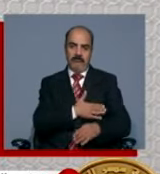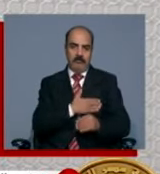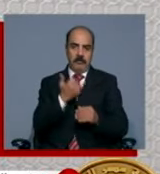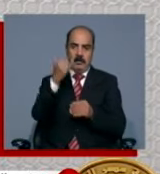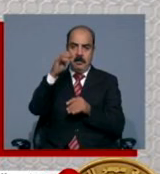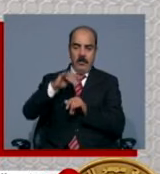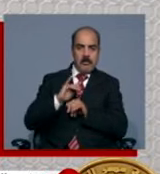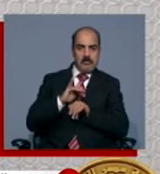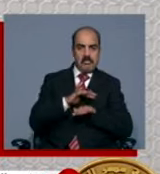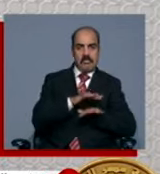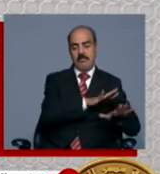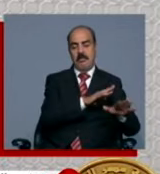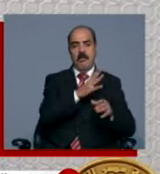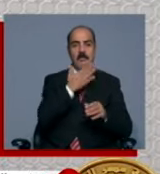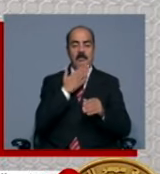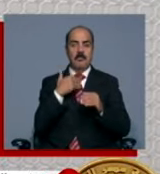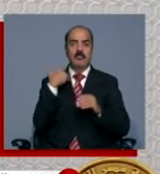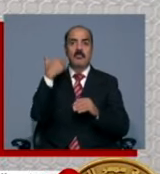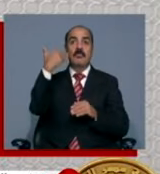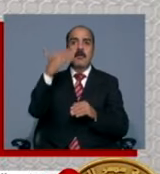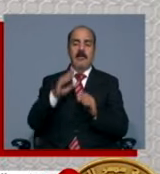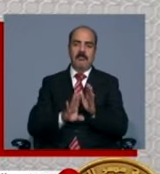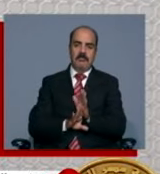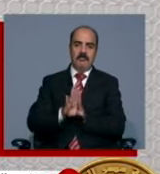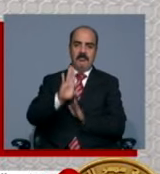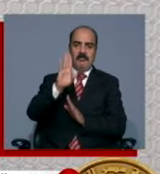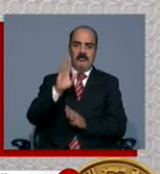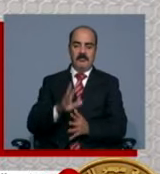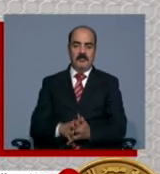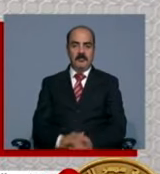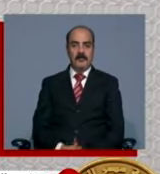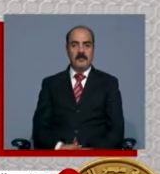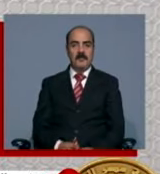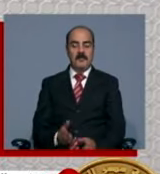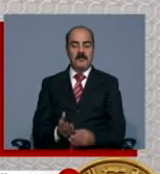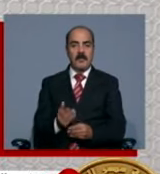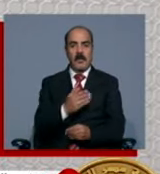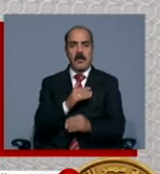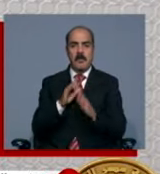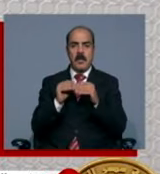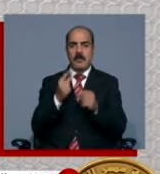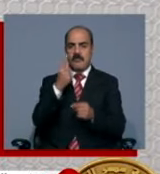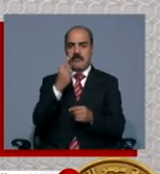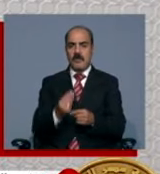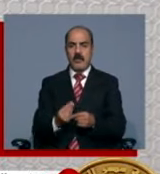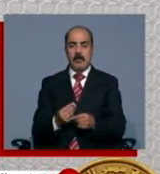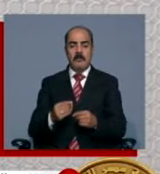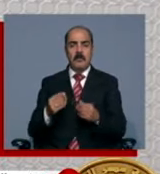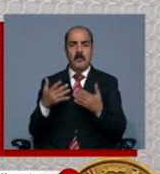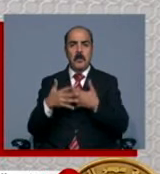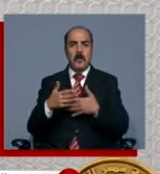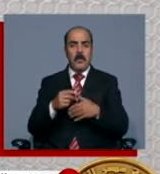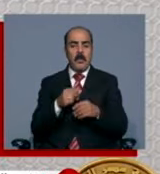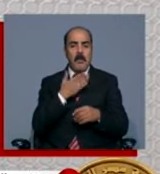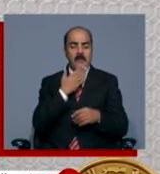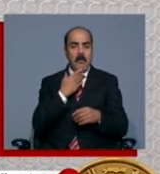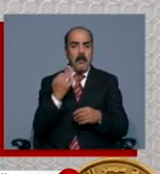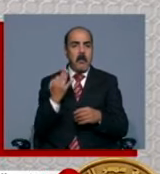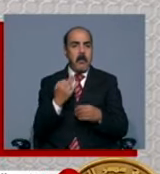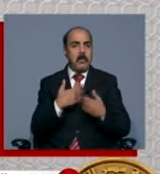التي أضحت قارة المستقبل، في ضوء ما تمتلكه من فرص اقتصادية